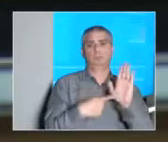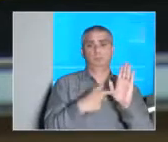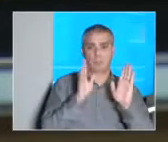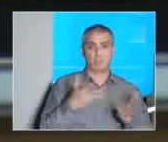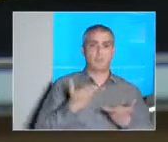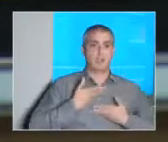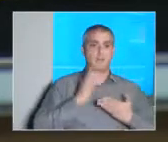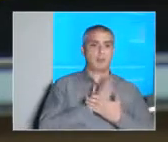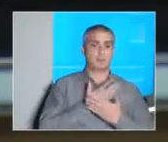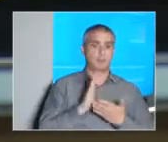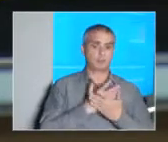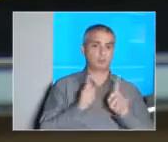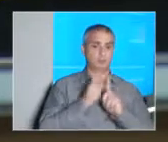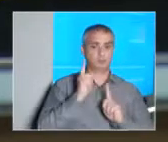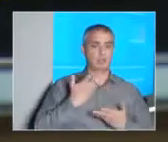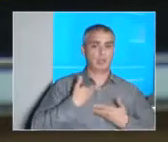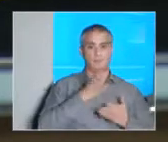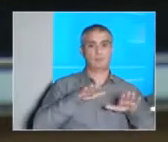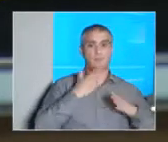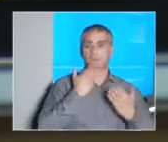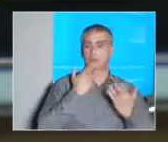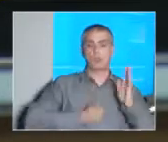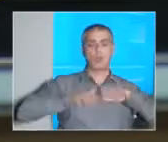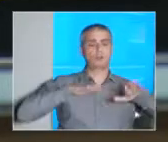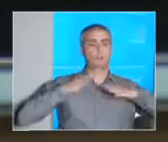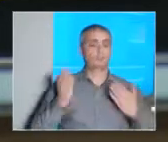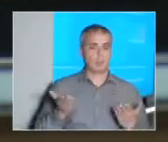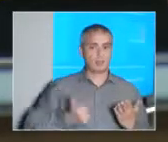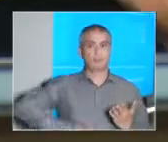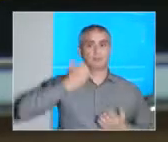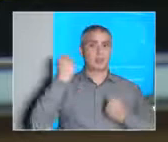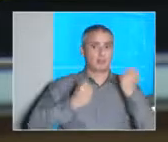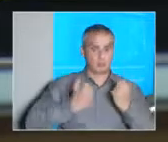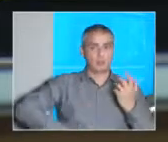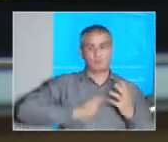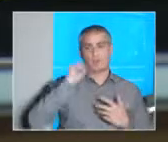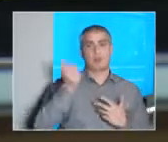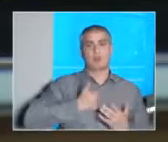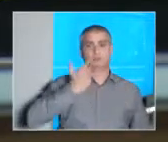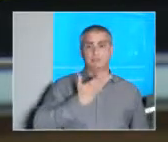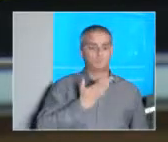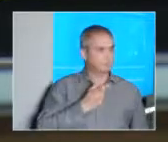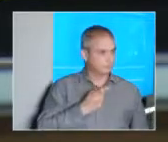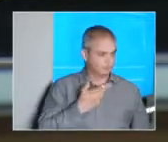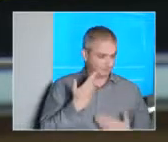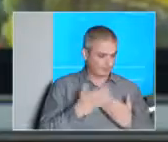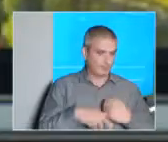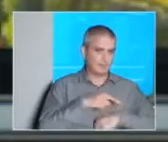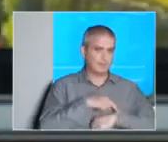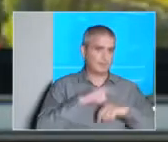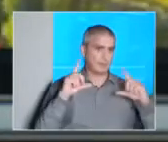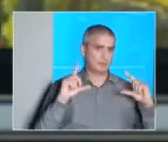גם בקבלת החלטות, כפי שצריכות להתקבל ממשלת ישראל, לידי ראש הממשלה, שר התחבורה ושר השרים. הולך ונגמר לכם